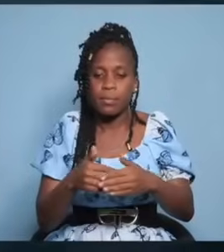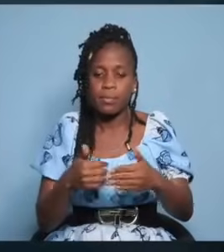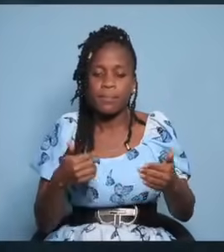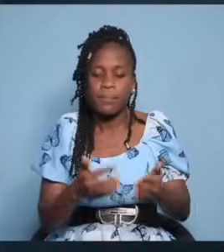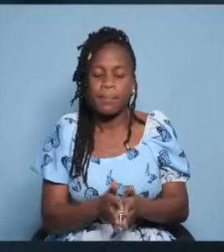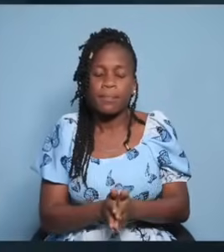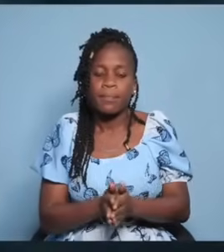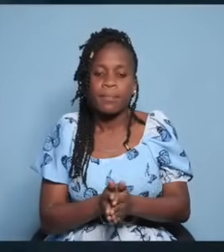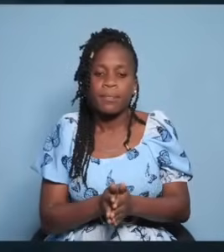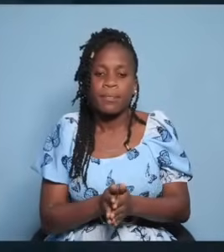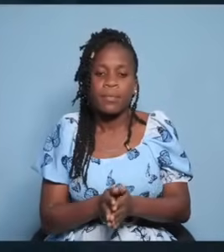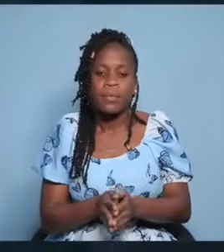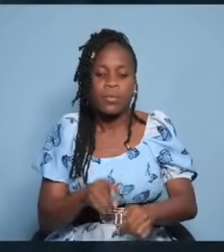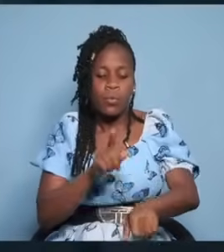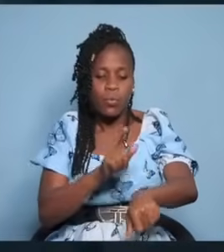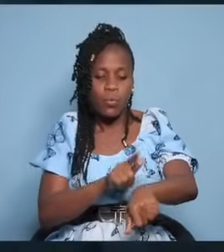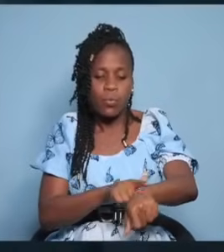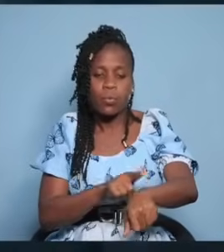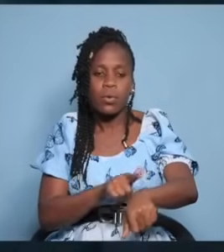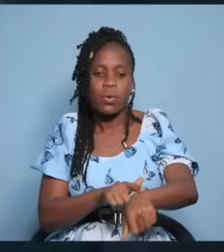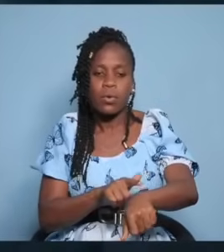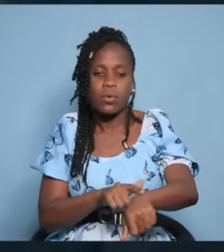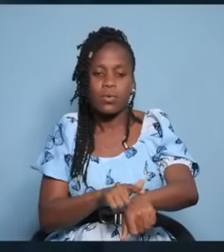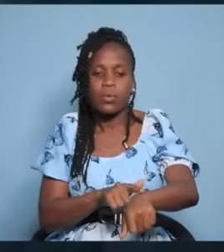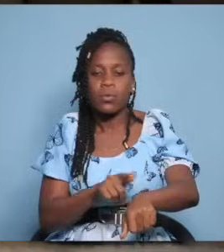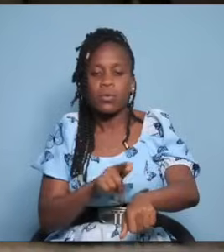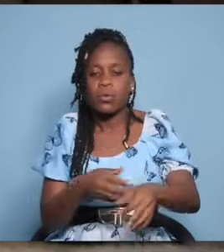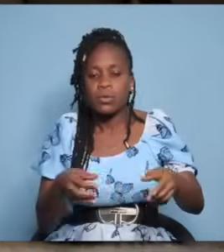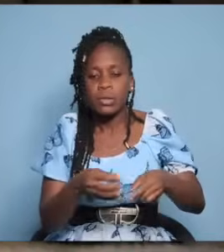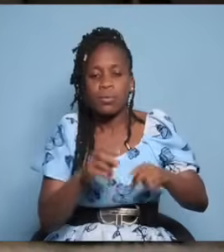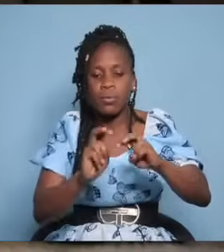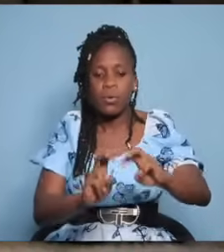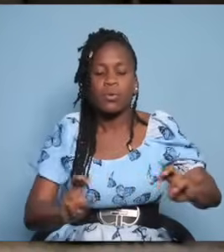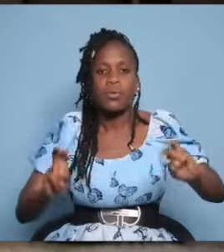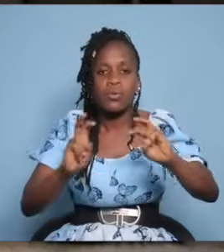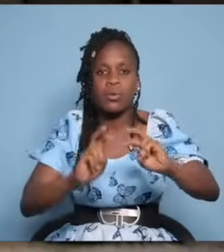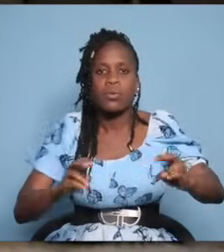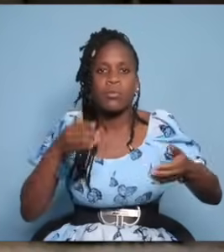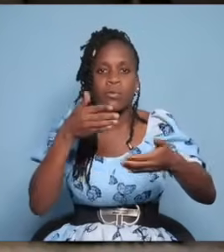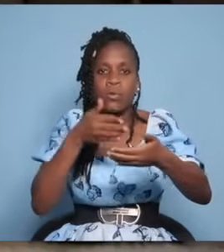wakati timu ya uchunguzi ilipofika kwenye eneo ndege lipodondoka kwenda kuchukua